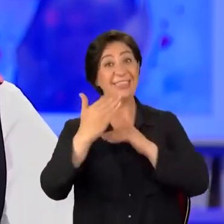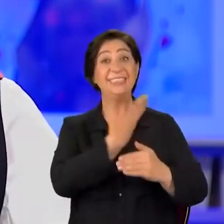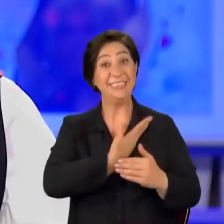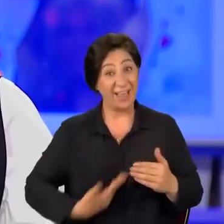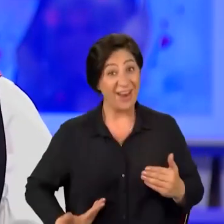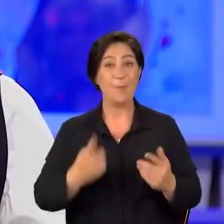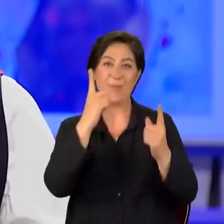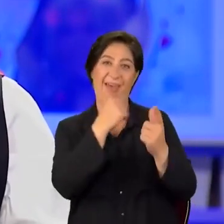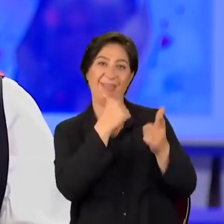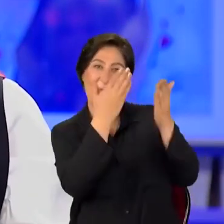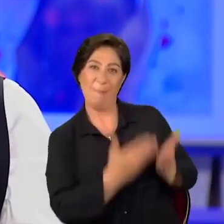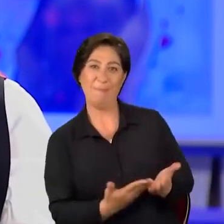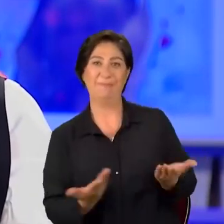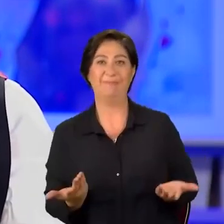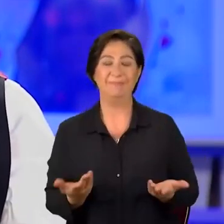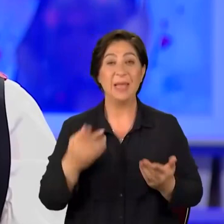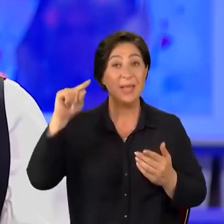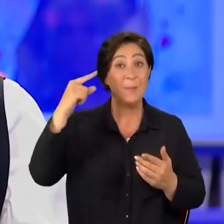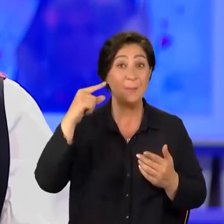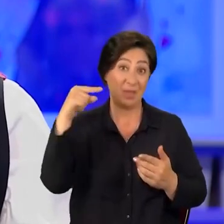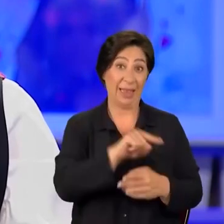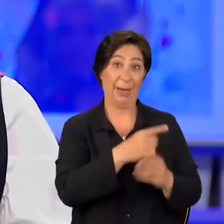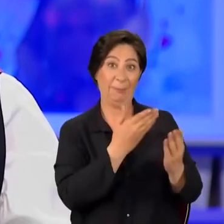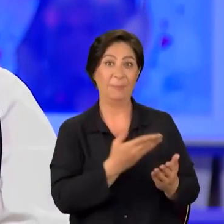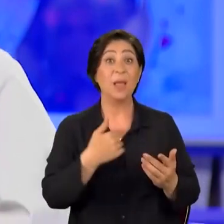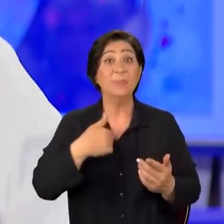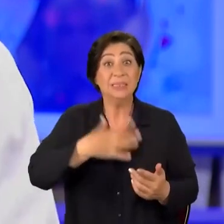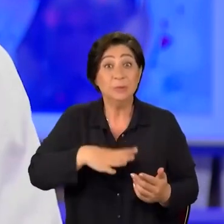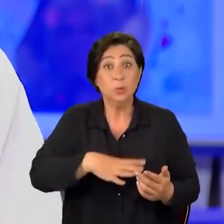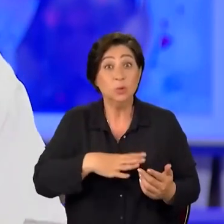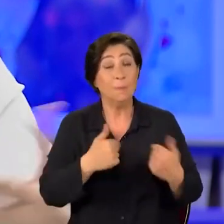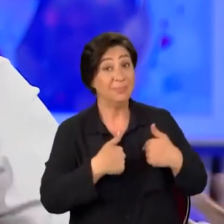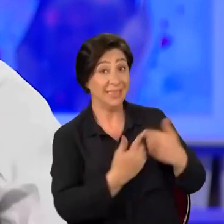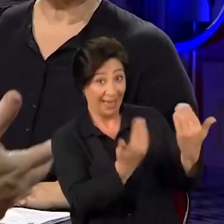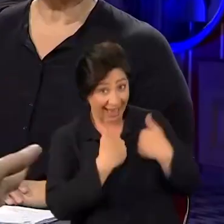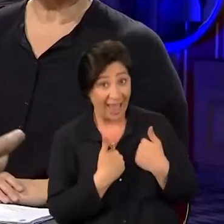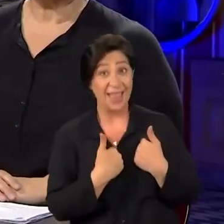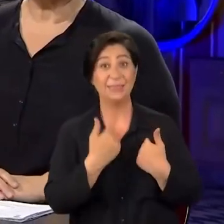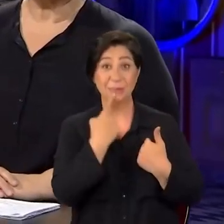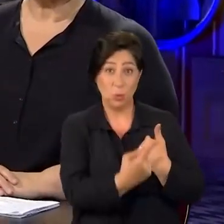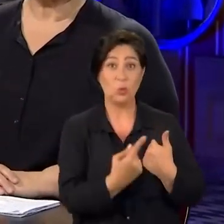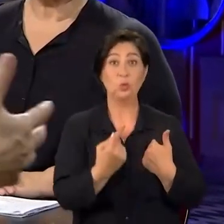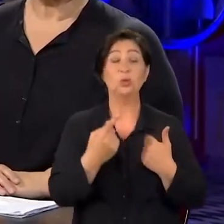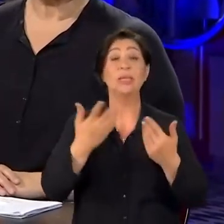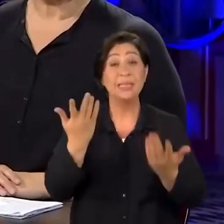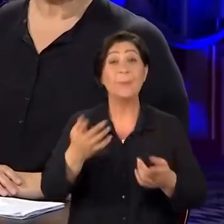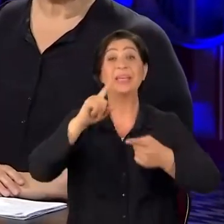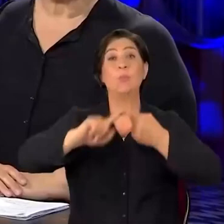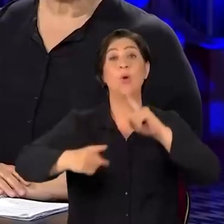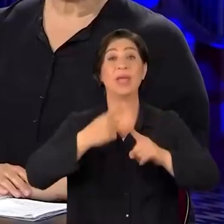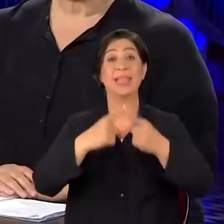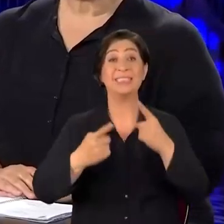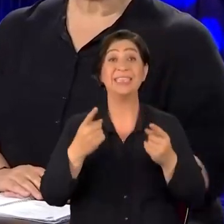gençler tarafından da çok sempatik bulunan bir insan Binali Bey. Ama biz istiyoruz ki hani bize de gel falan. Ve tabii